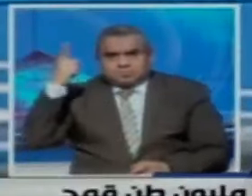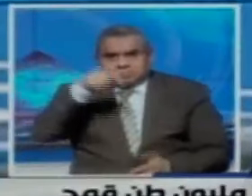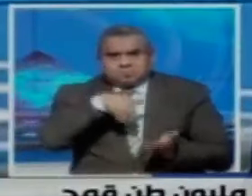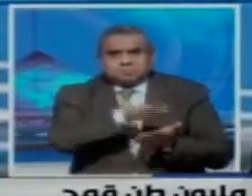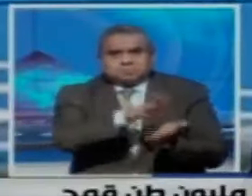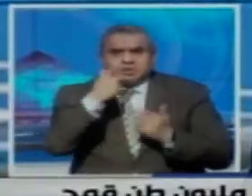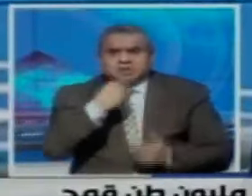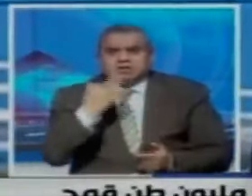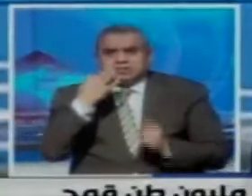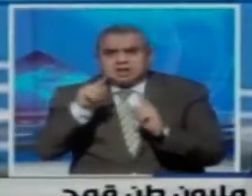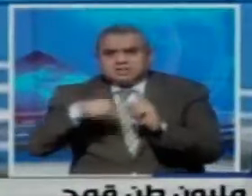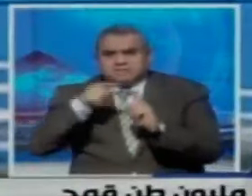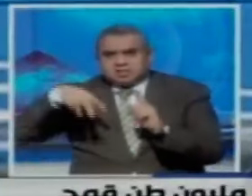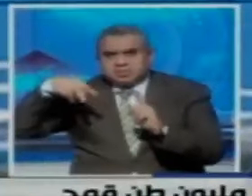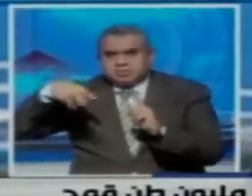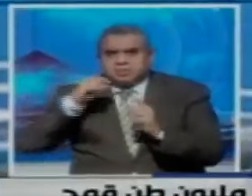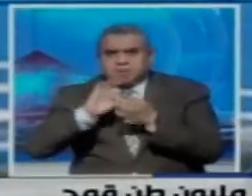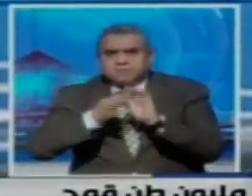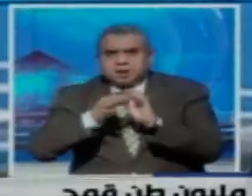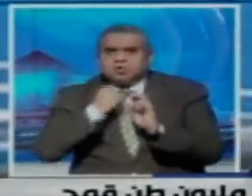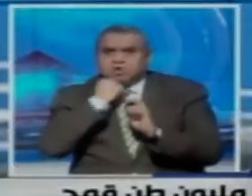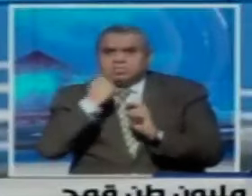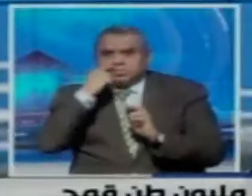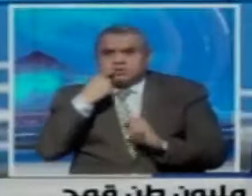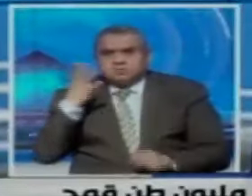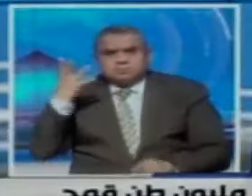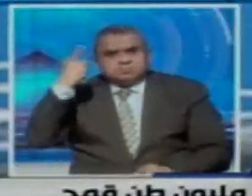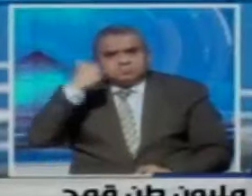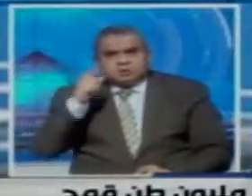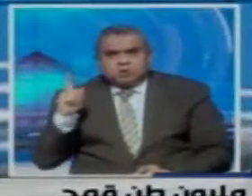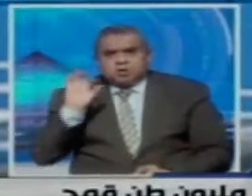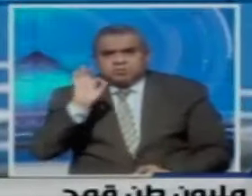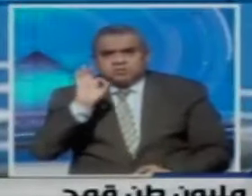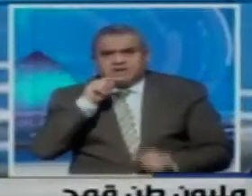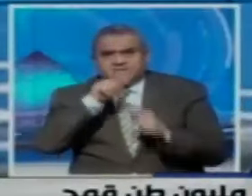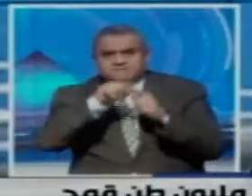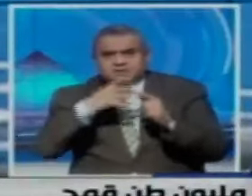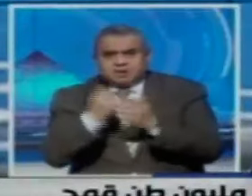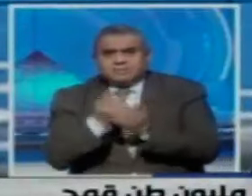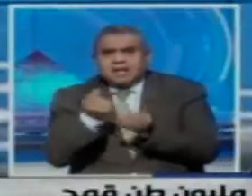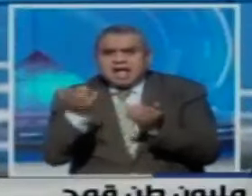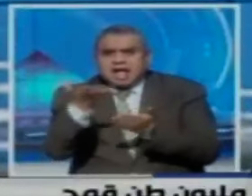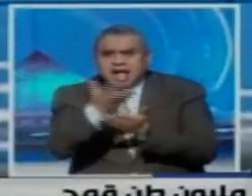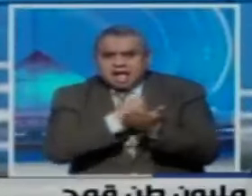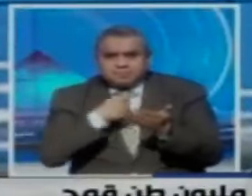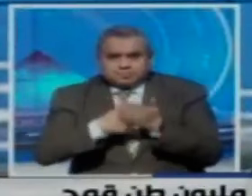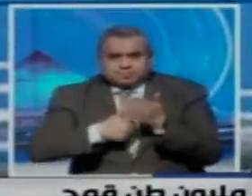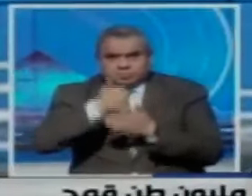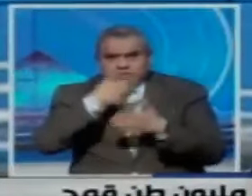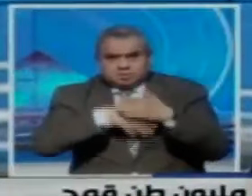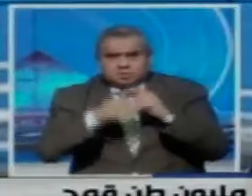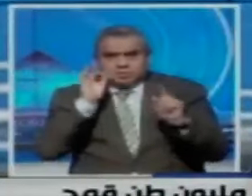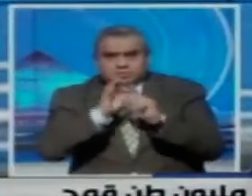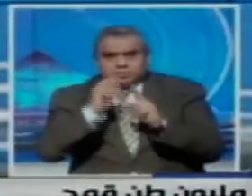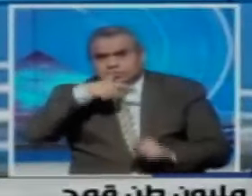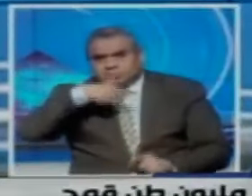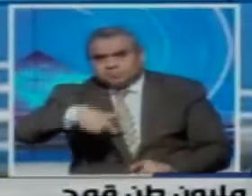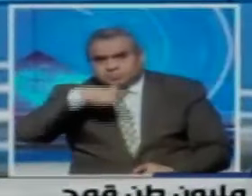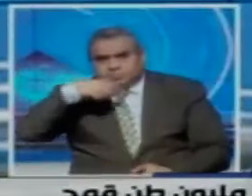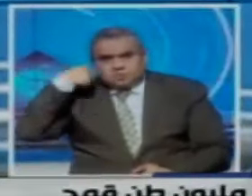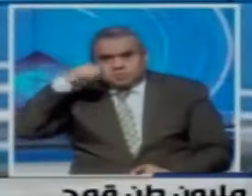الآن 3.8 مليون طن، بما يمثل 91% من حجم القمح المستهدف.